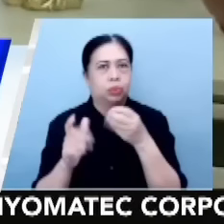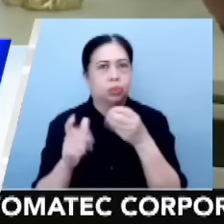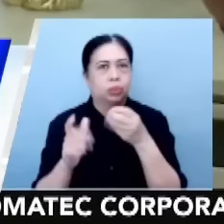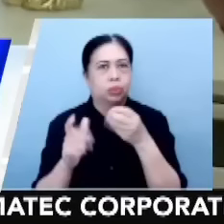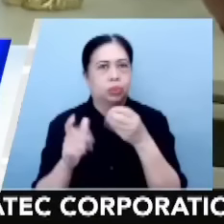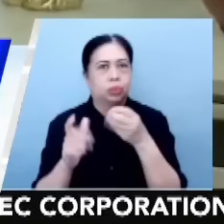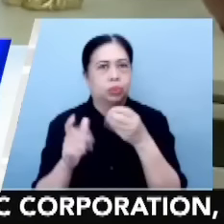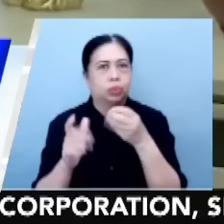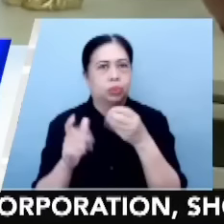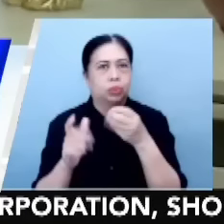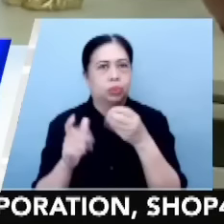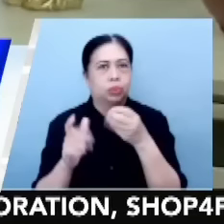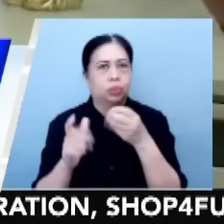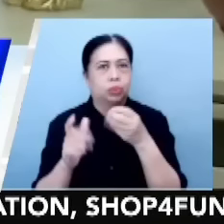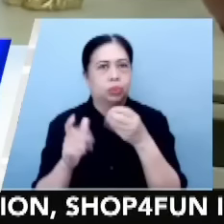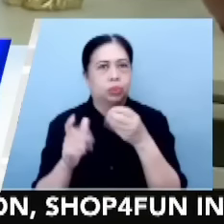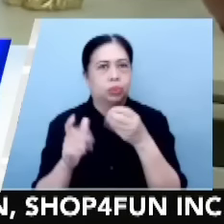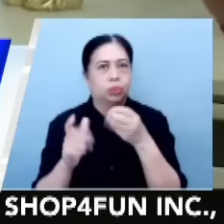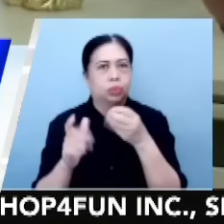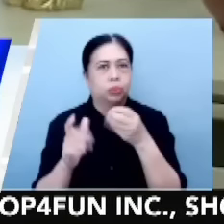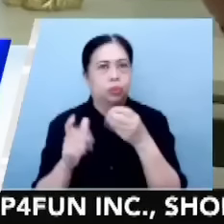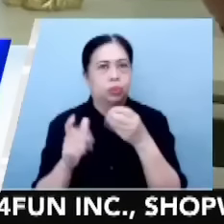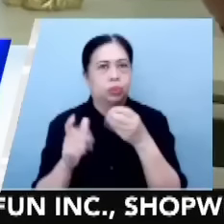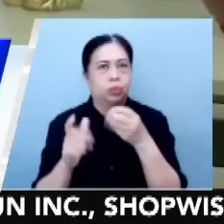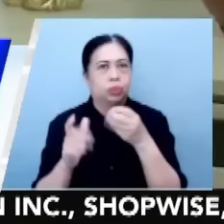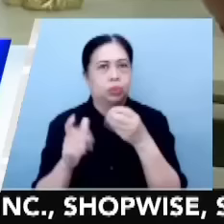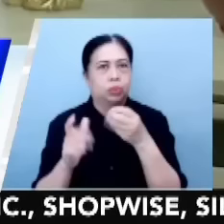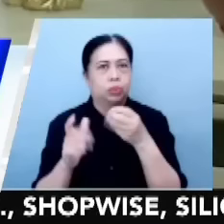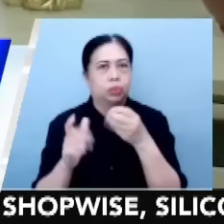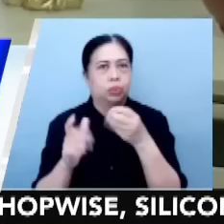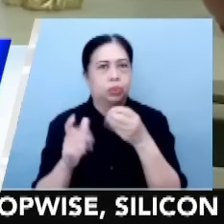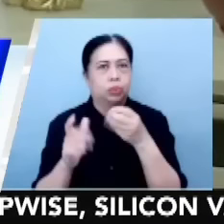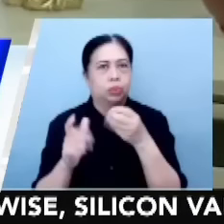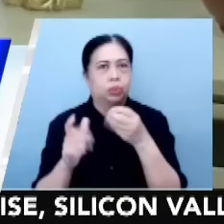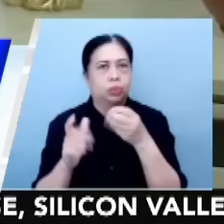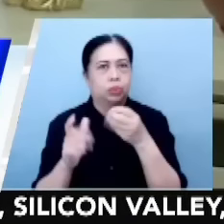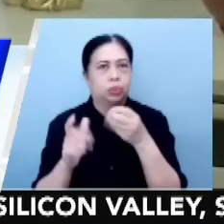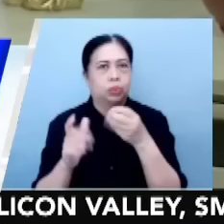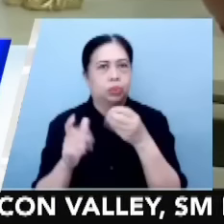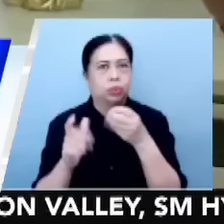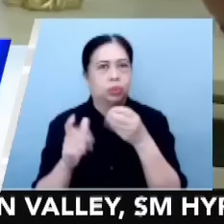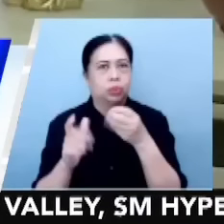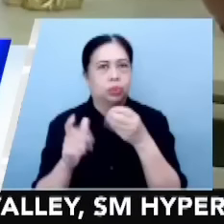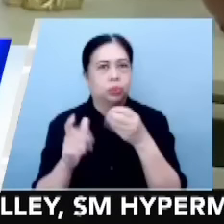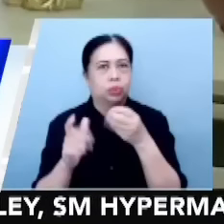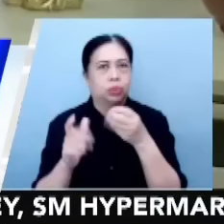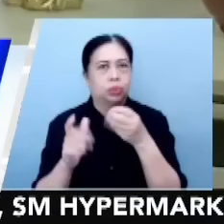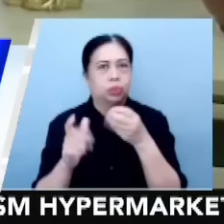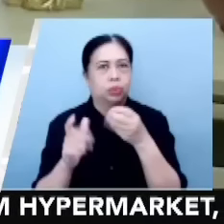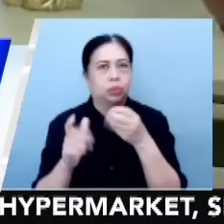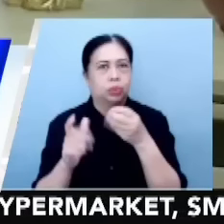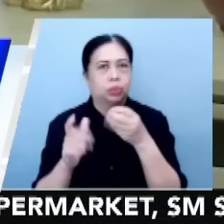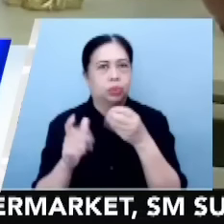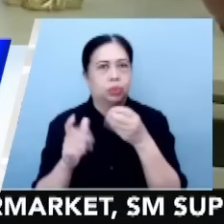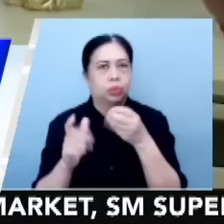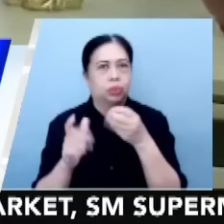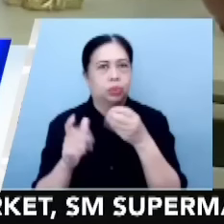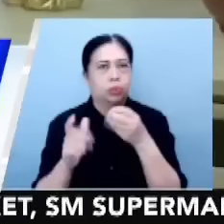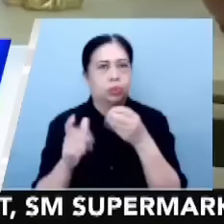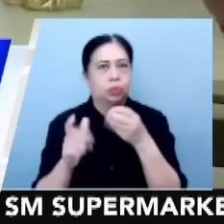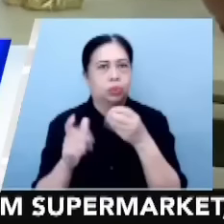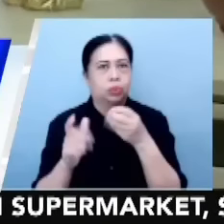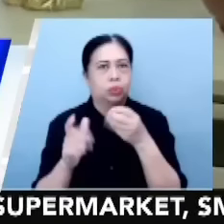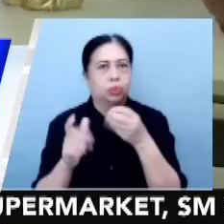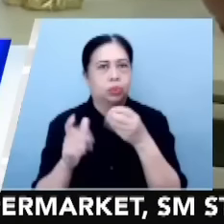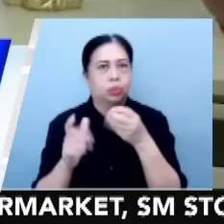human trafficking law as amended by the expanded trafficking law and then Iyung osic law natin and